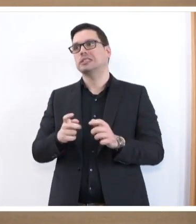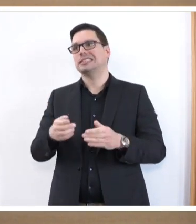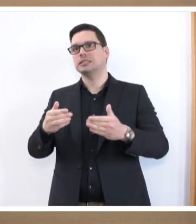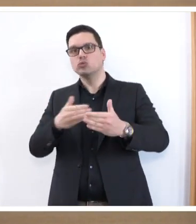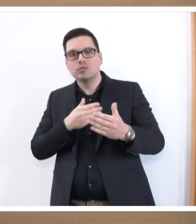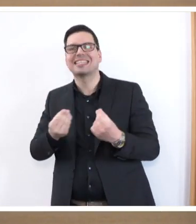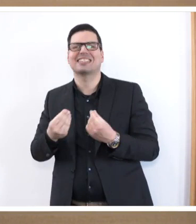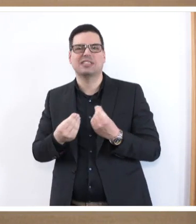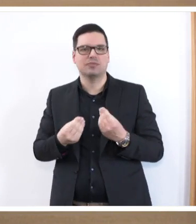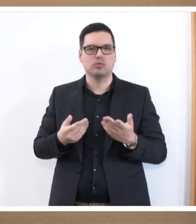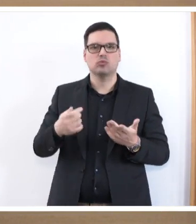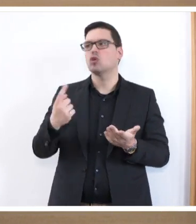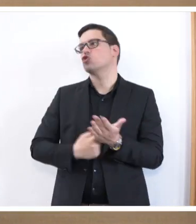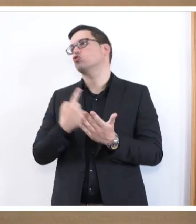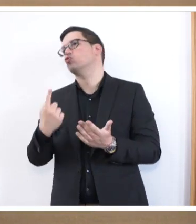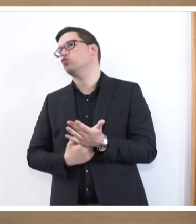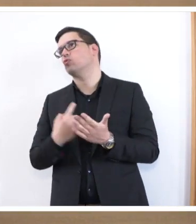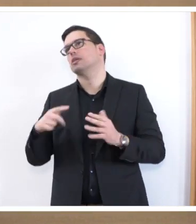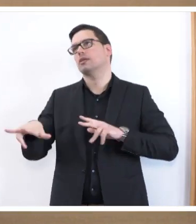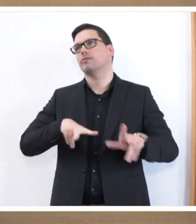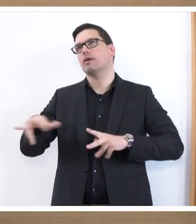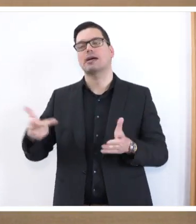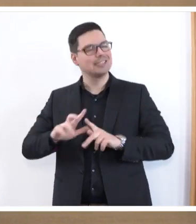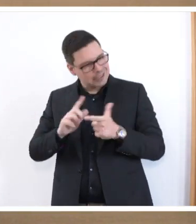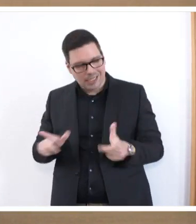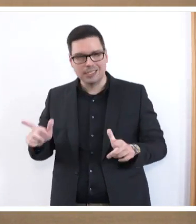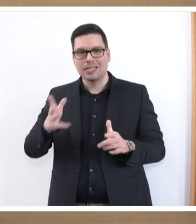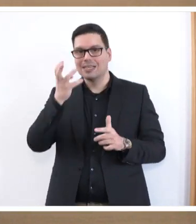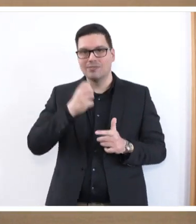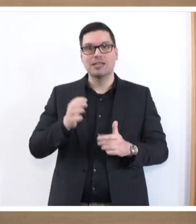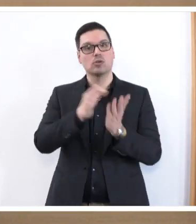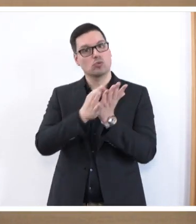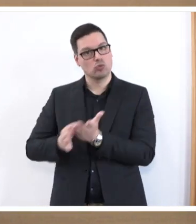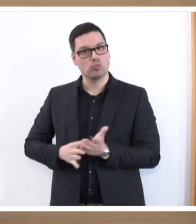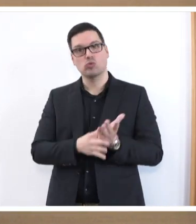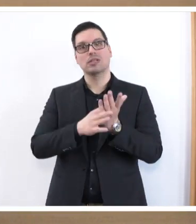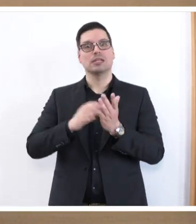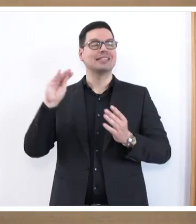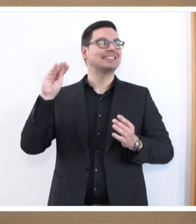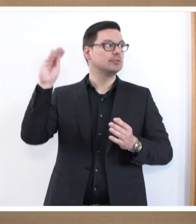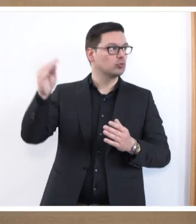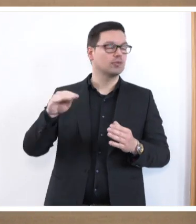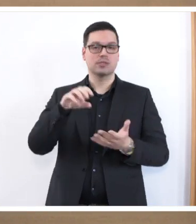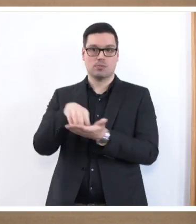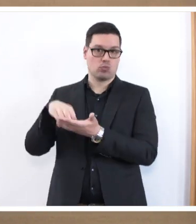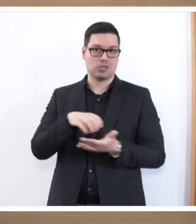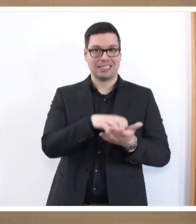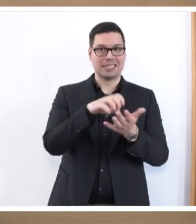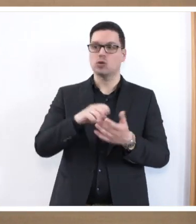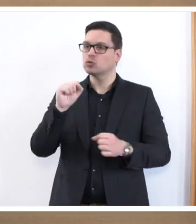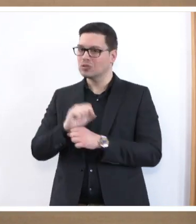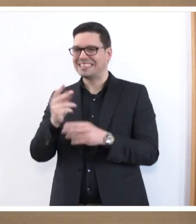noch das Gefühl haben, dass sie Schulden verwalten, sondern wir wollen, dass unsere Kommunen ihre Zukunftsprojekte auch trotz einer